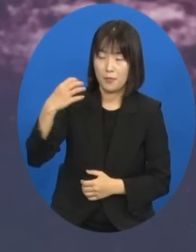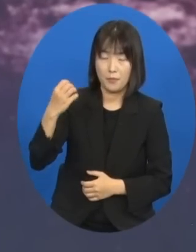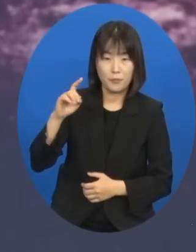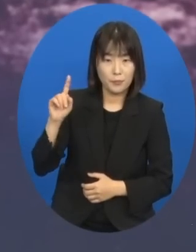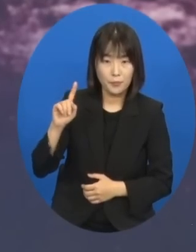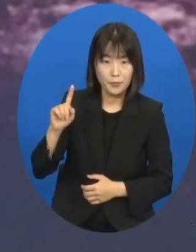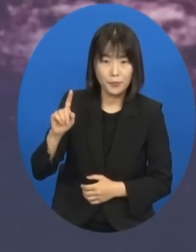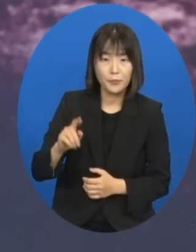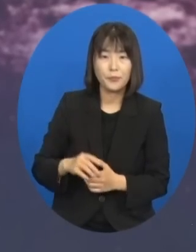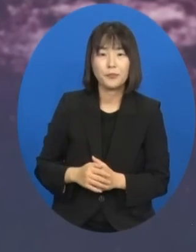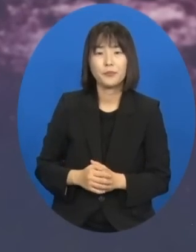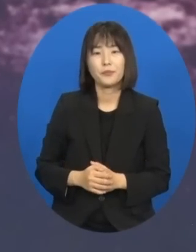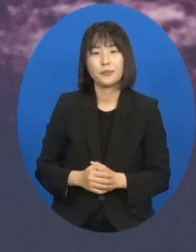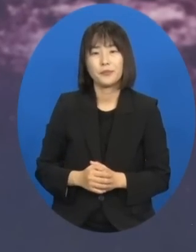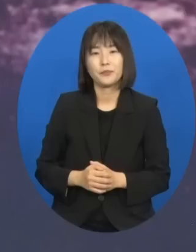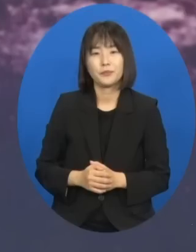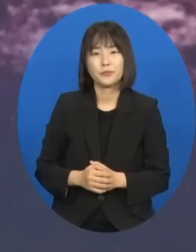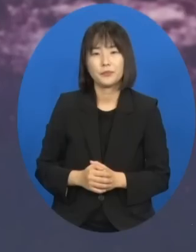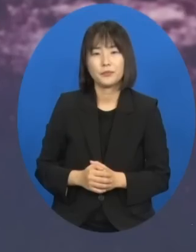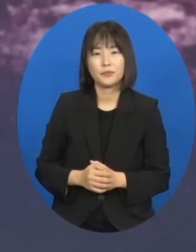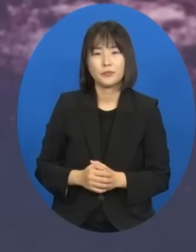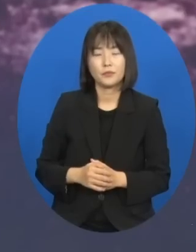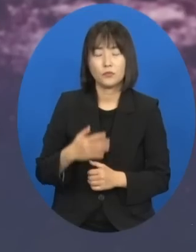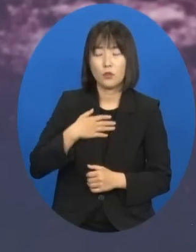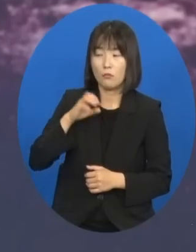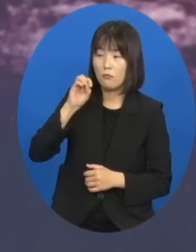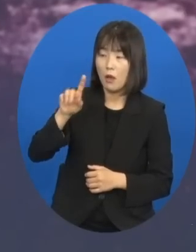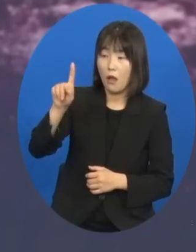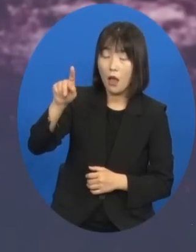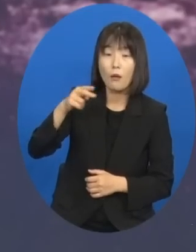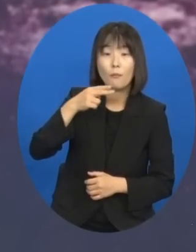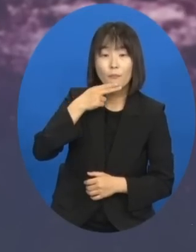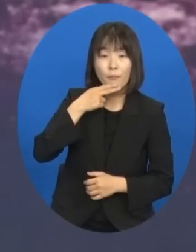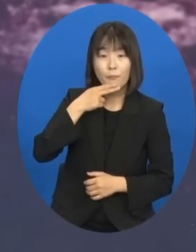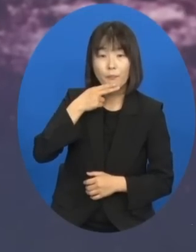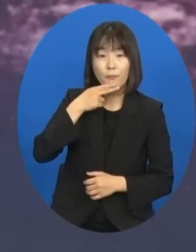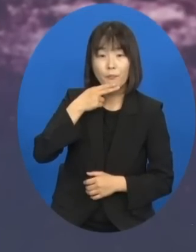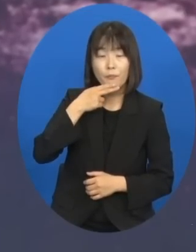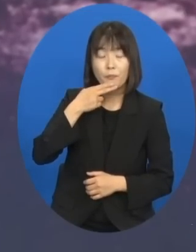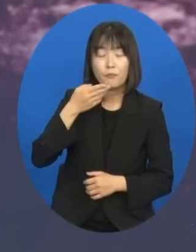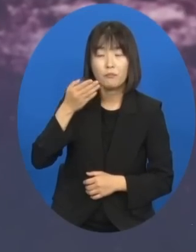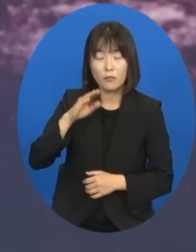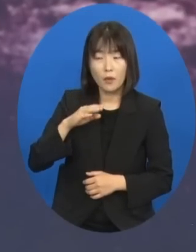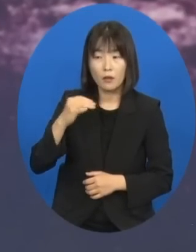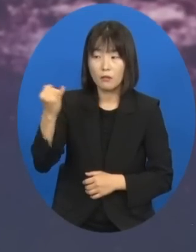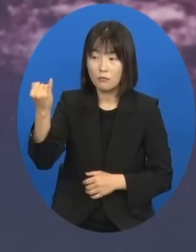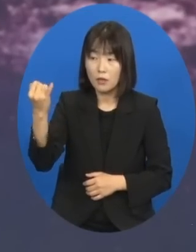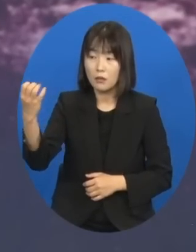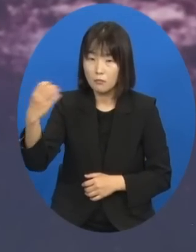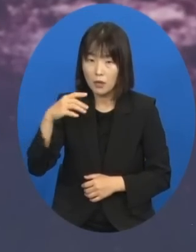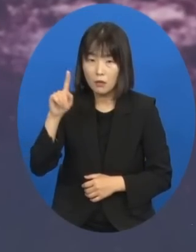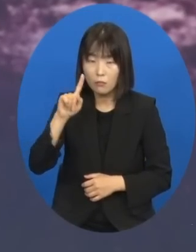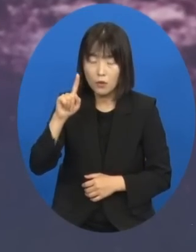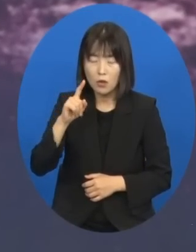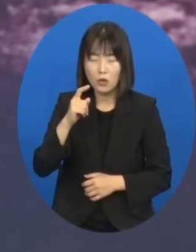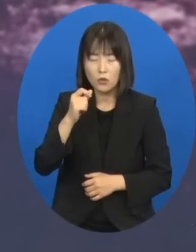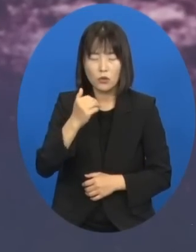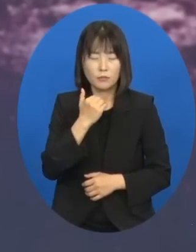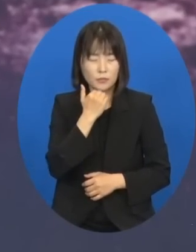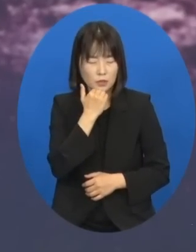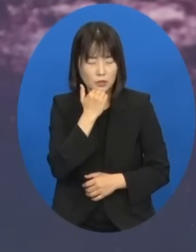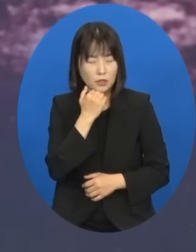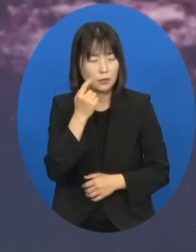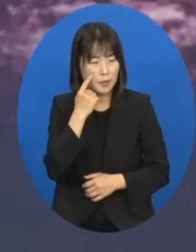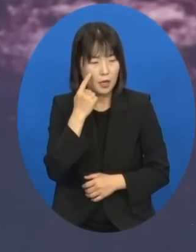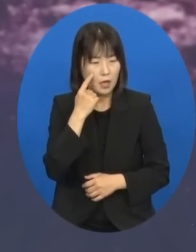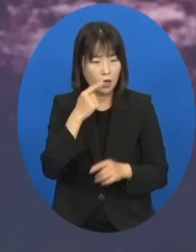뭐냐면 제가 어떤 말도 안 했어요. 조금만 기다려. 조금만 기다려.